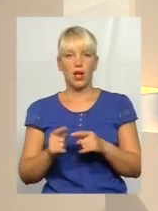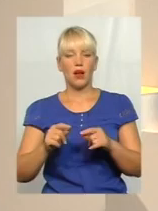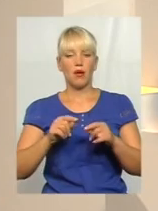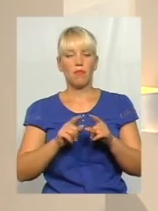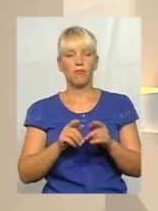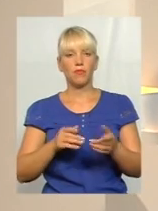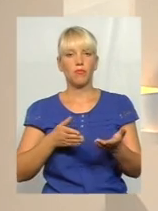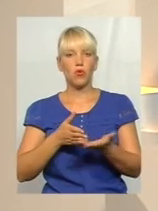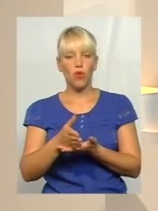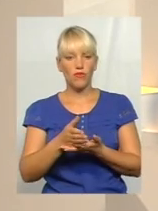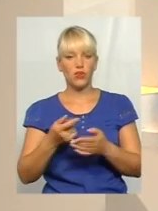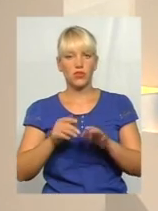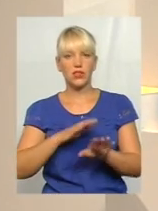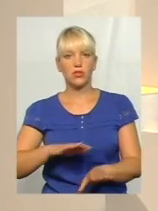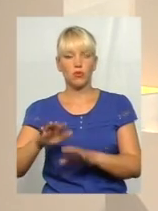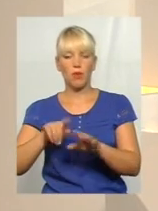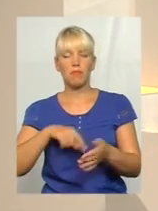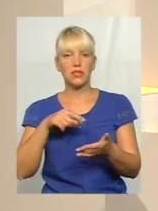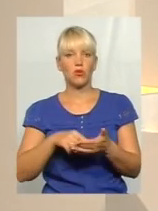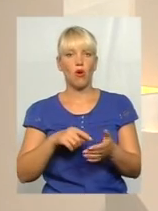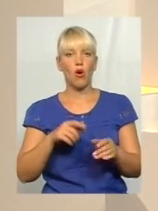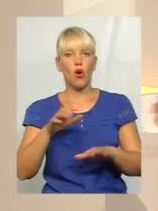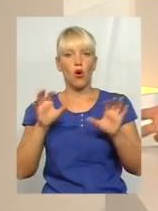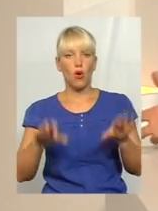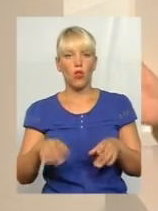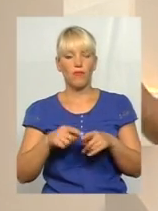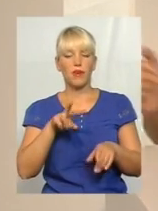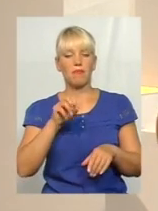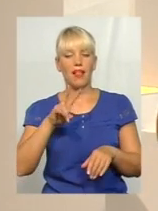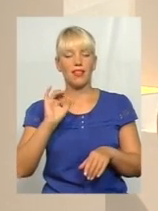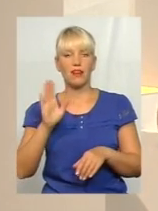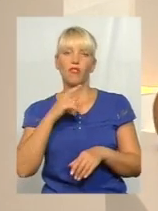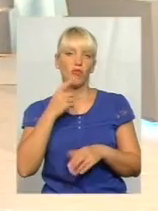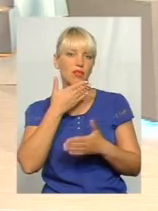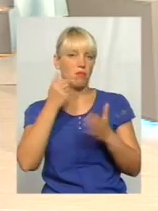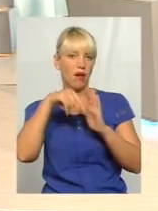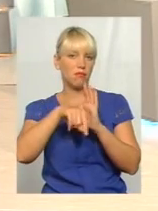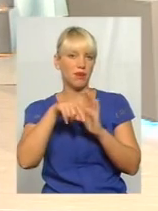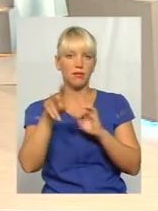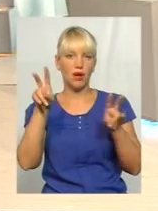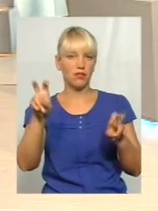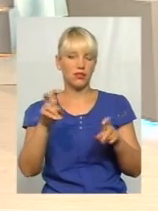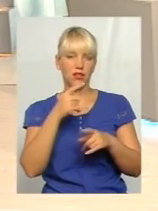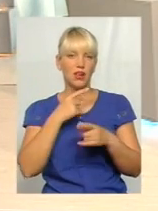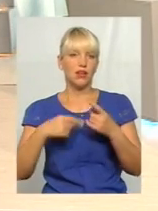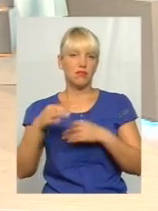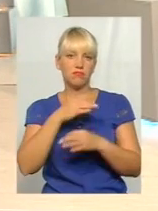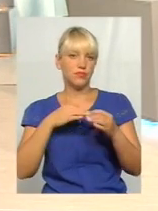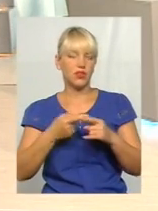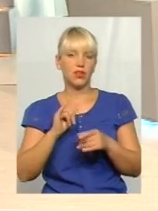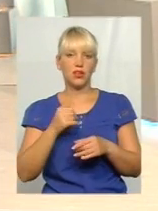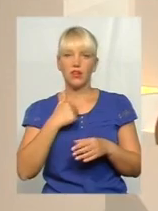голови Галину Мельник вона так само не бачи предмету для розмови Отже на жаль не почуємо ми їхні думки хіба що вони